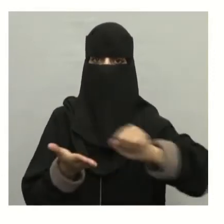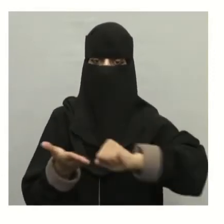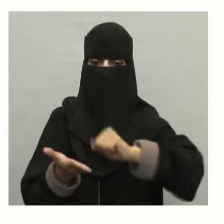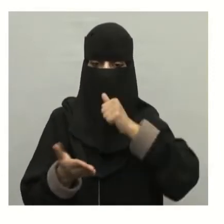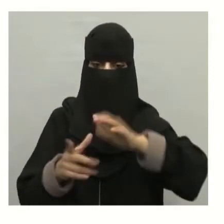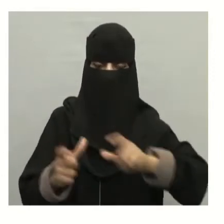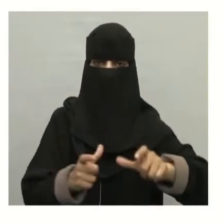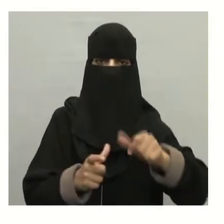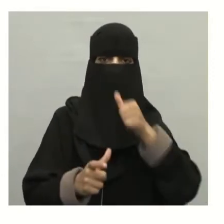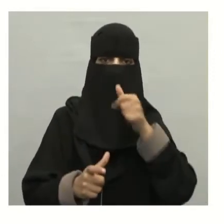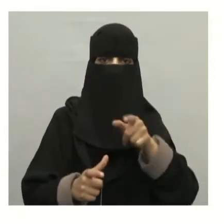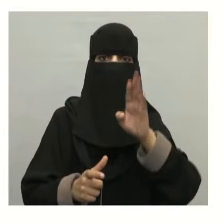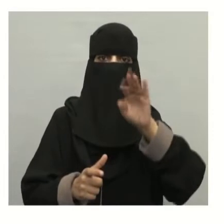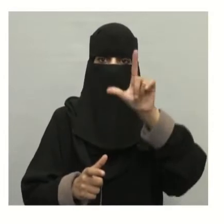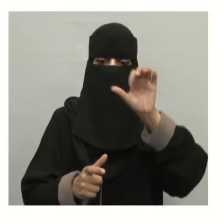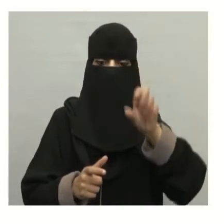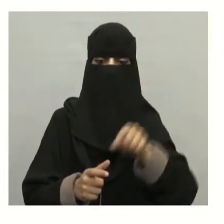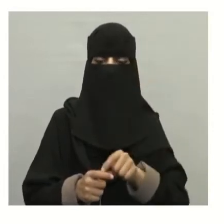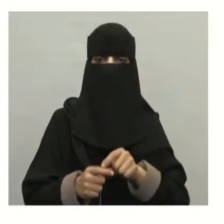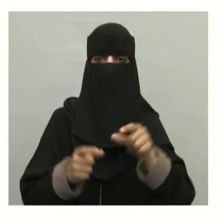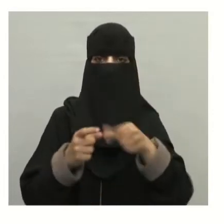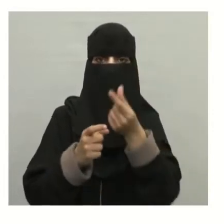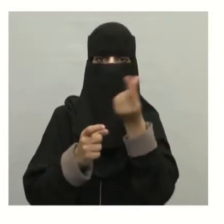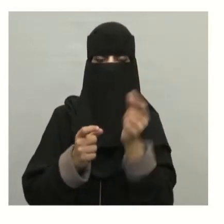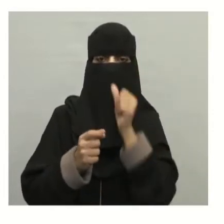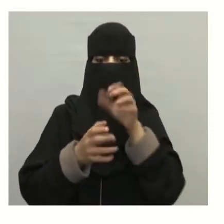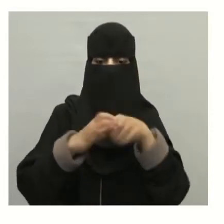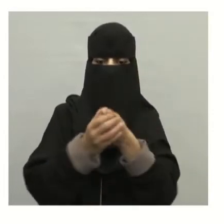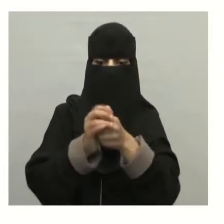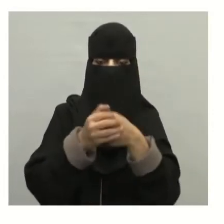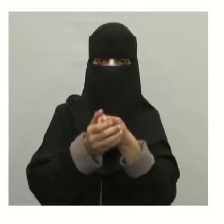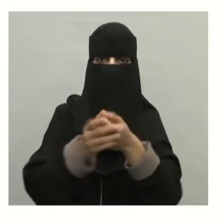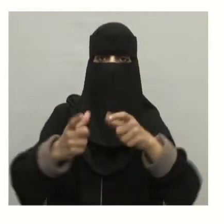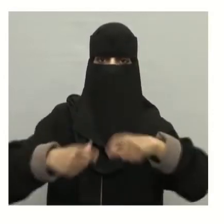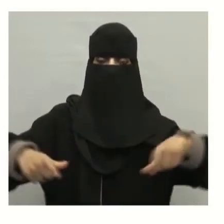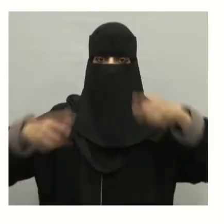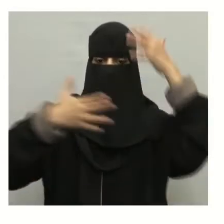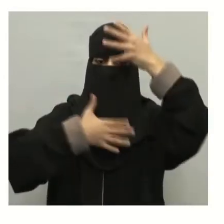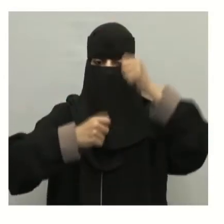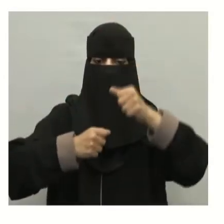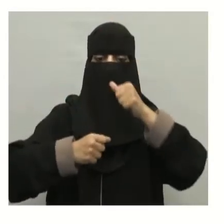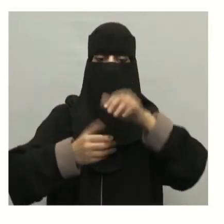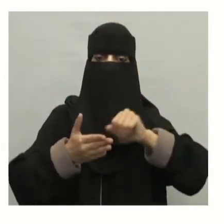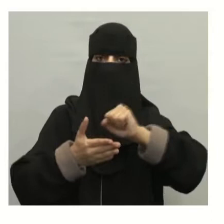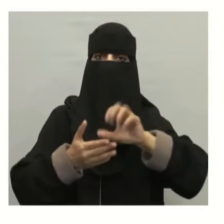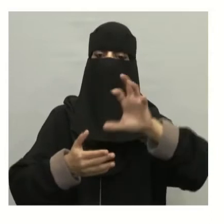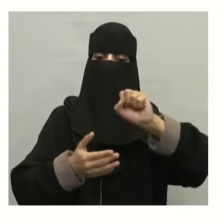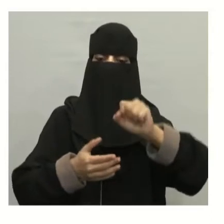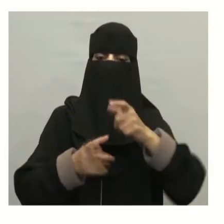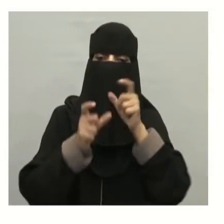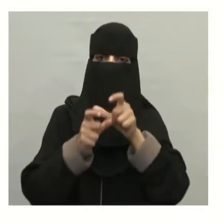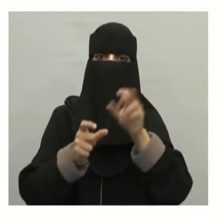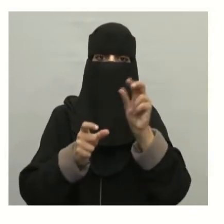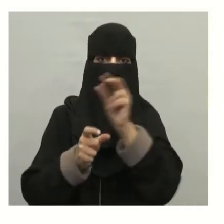بالماء والكلور، صنبور الماء والحوض والبانيو ينظف بالماء والصابون، والمحافظة من